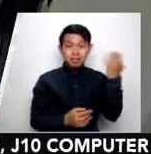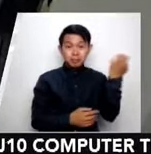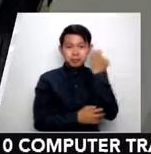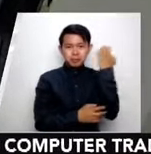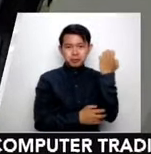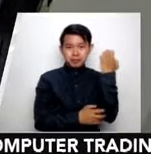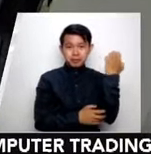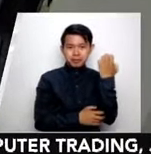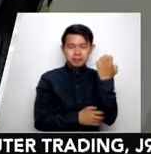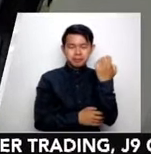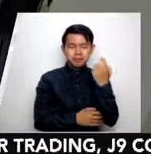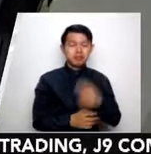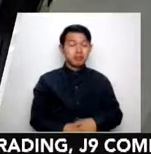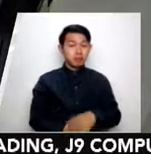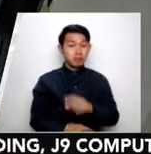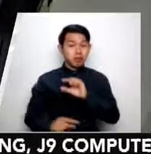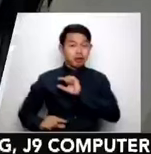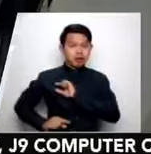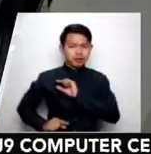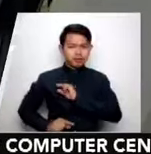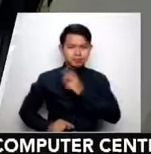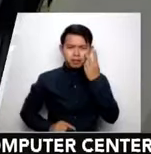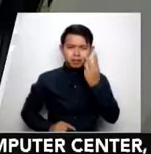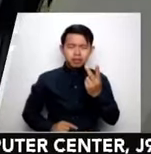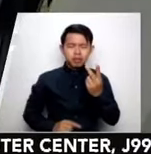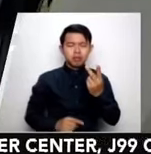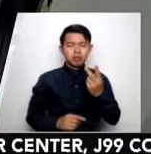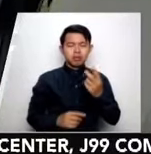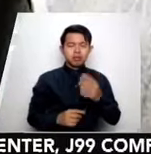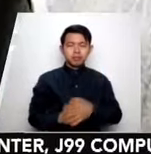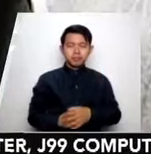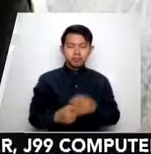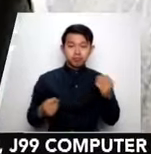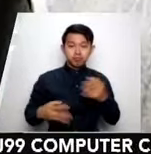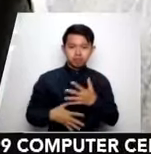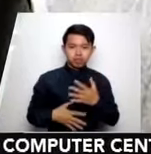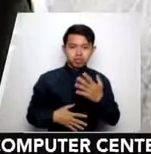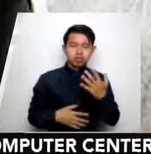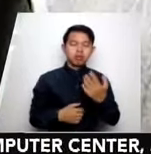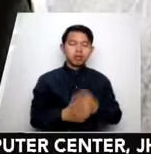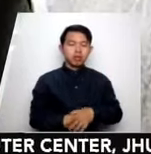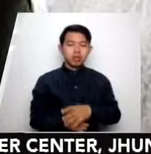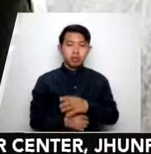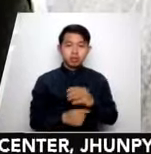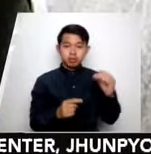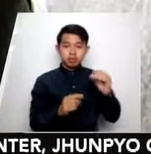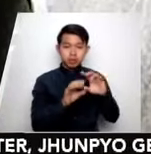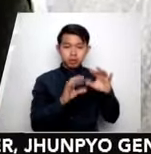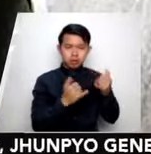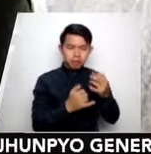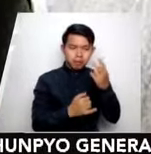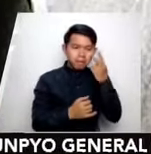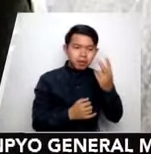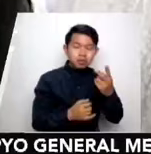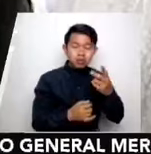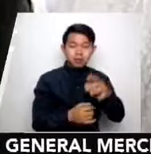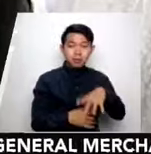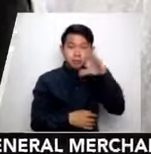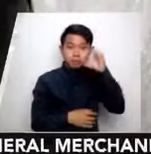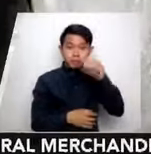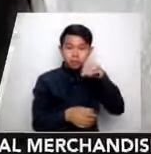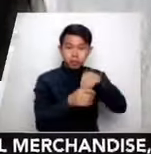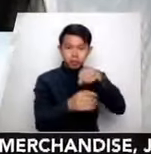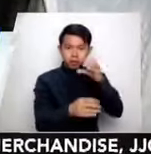mga gwardiya at tauhan ng Albay Electric Cooperative Incorporated dahil baka may medical emergency o di kaya'y nasawi